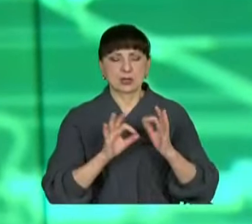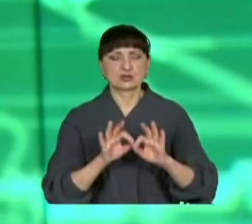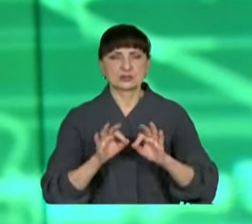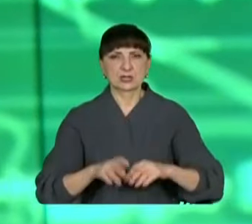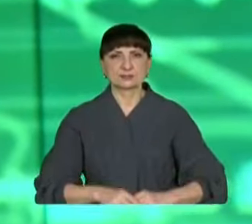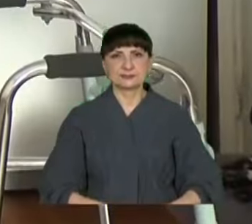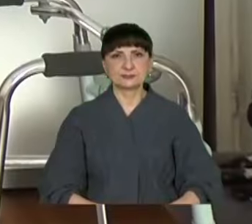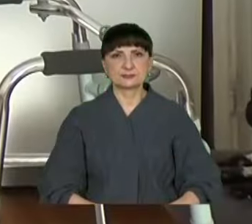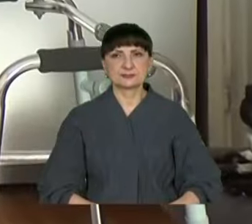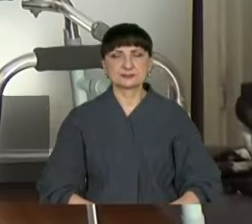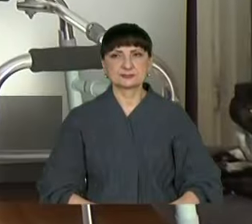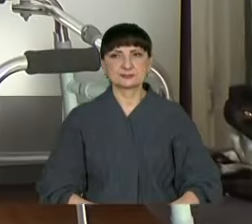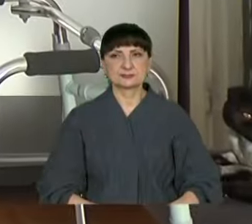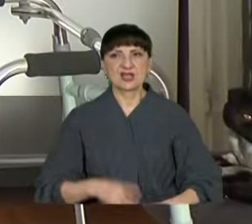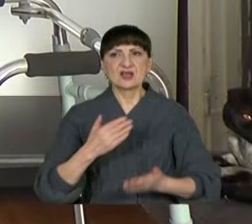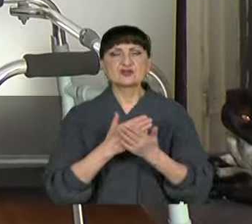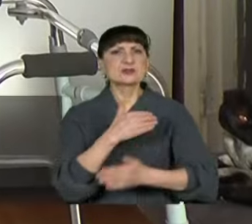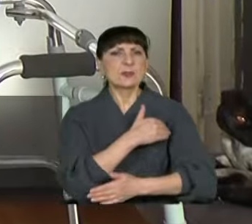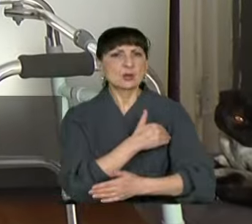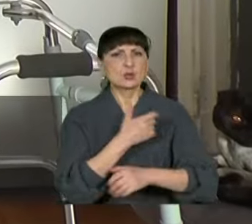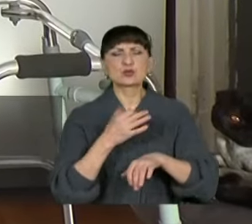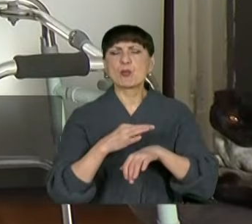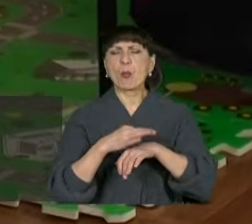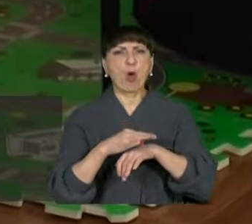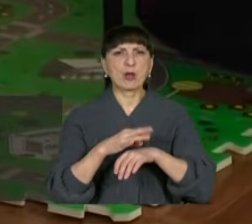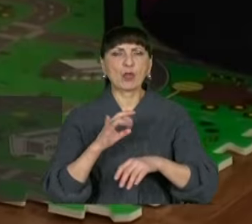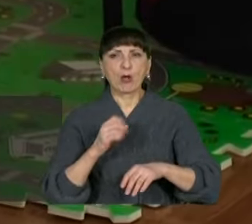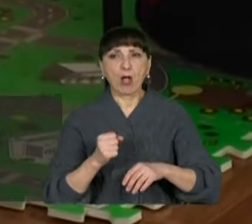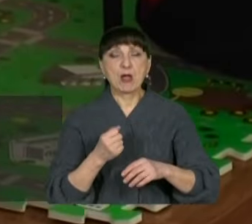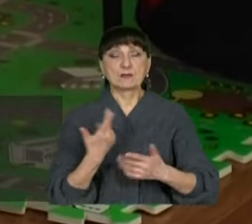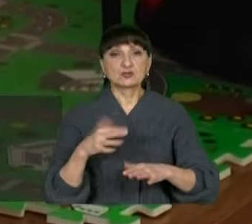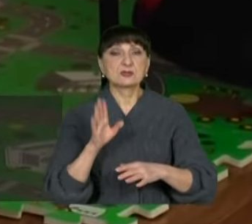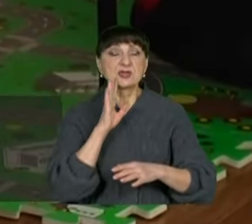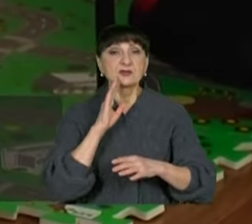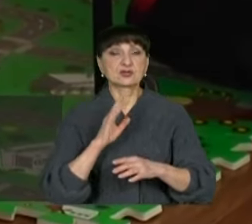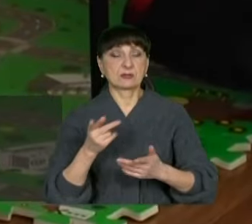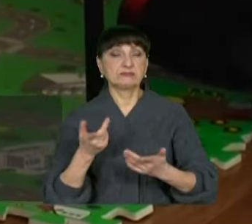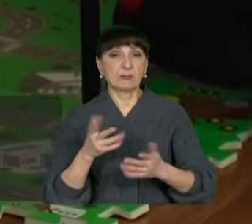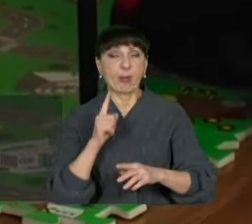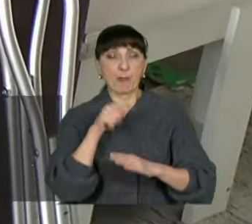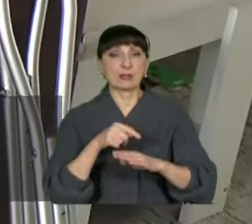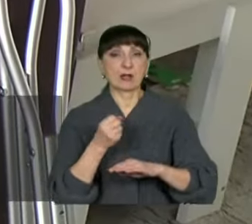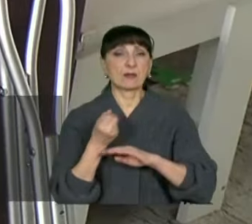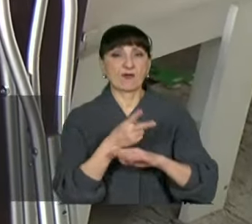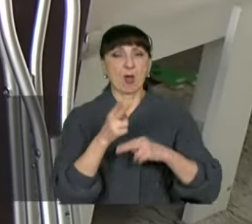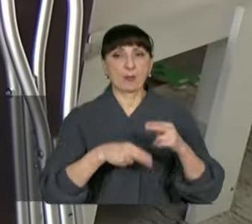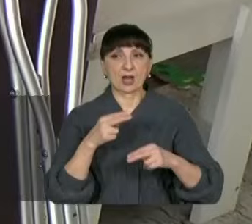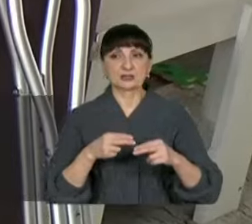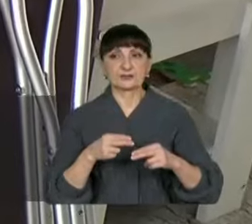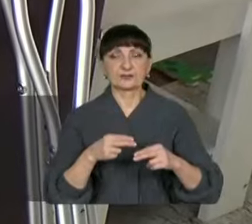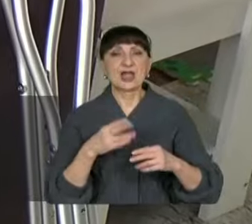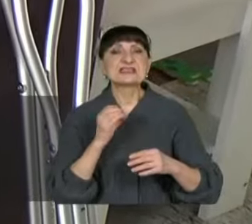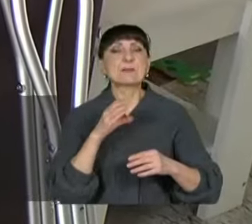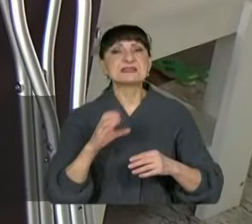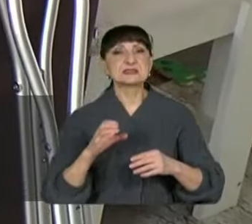Нургулялина. Высокая температура и острая боль в ноге. С такими симптомами Александра Гельмагалеева попала на операционный стол. Сепсис, по